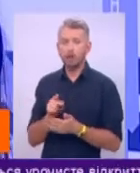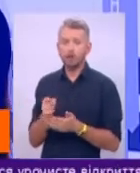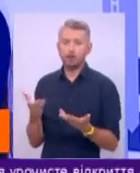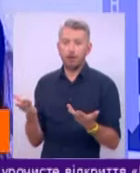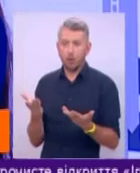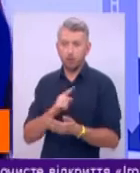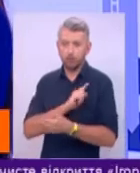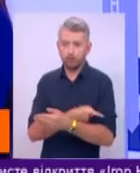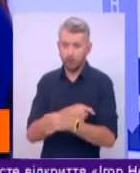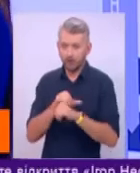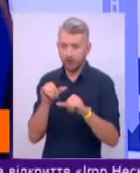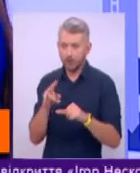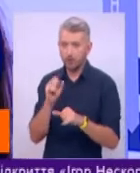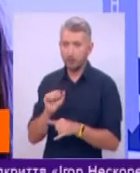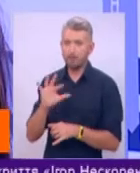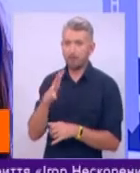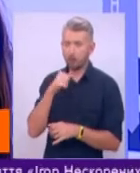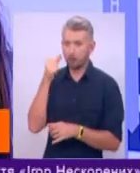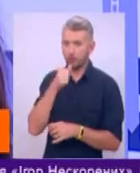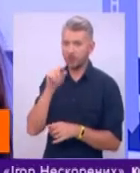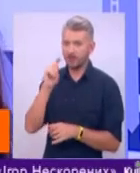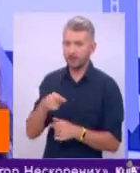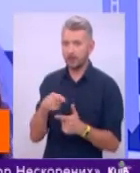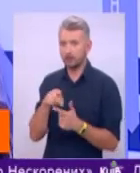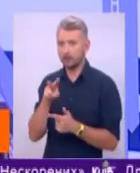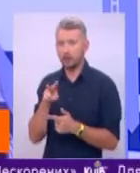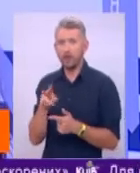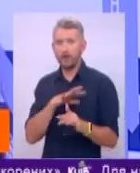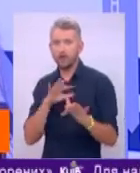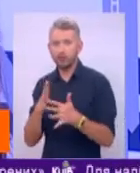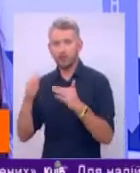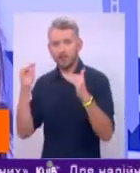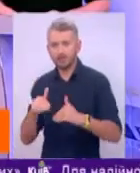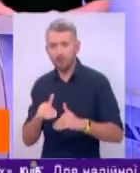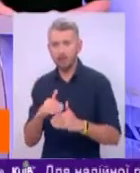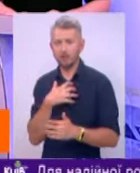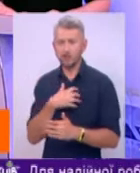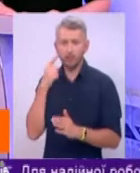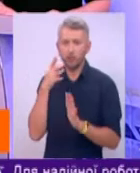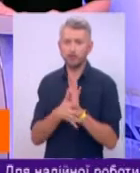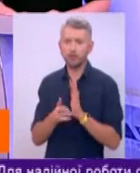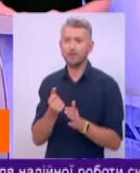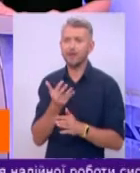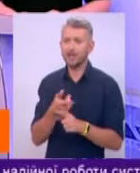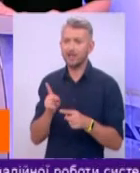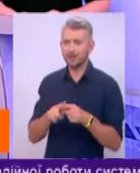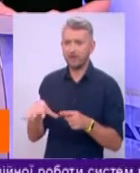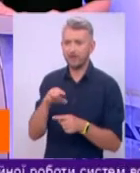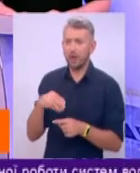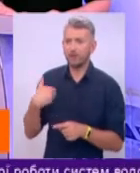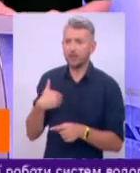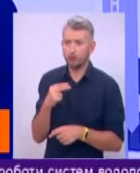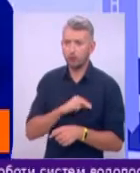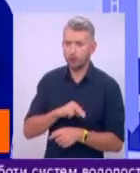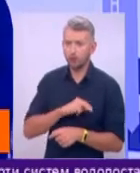чином посилилась уже на 5-му році війни? Чи, ні. Чи, вона, чи відбувся спад? Важливо розуміти, наскільки це все і наскільки ефективно